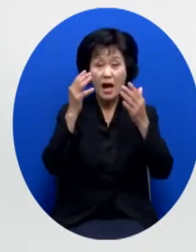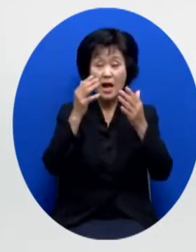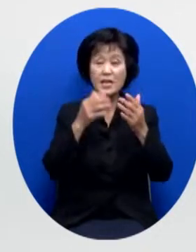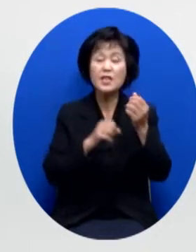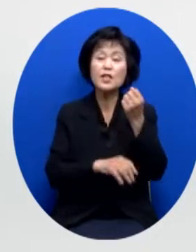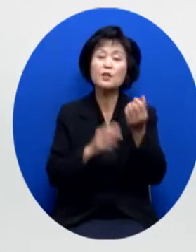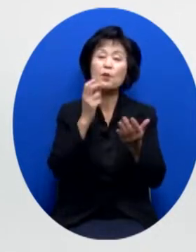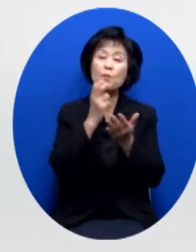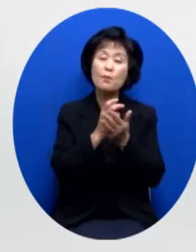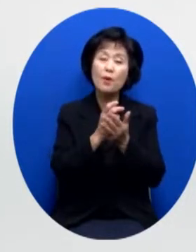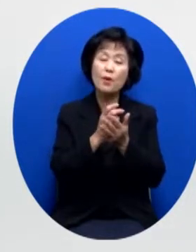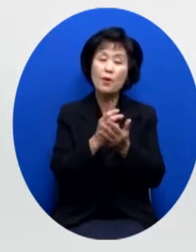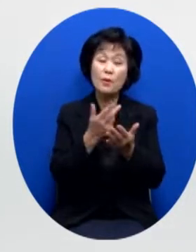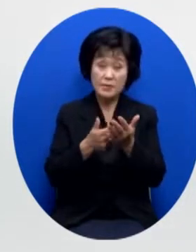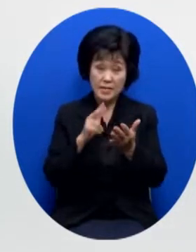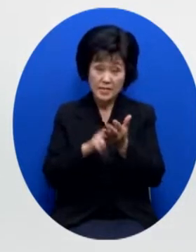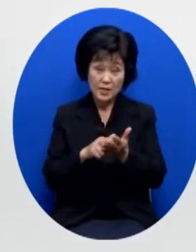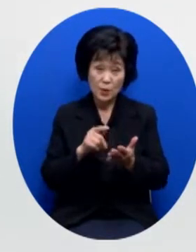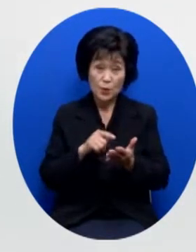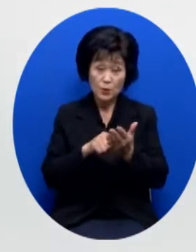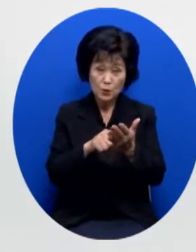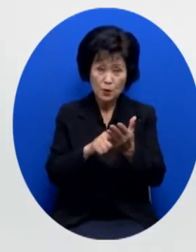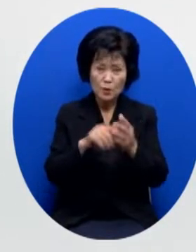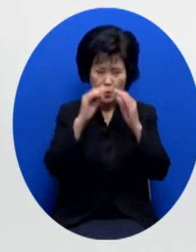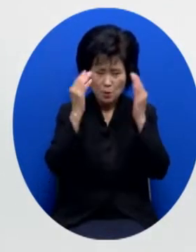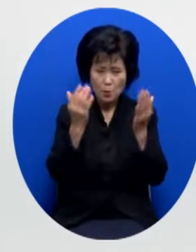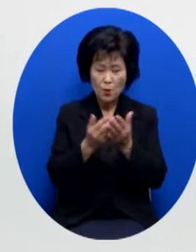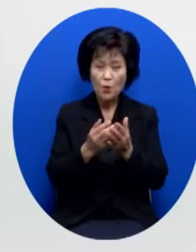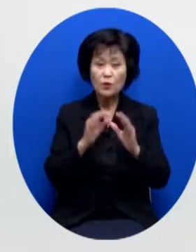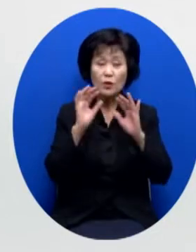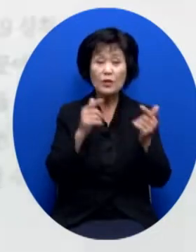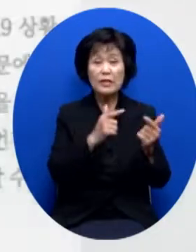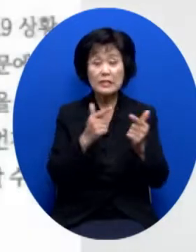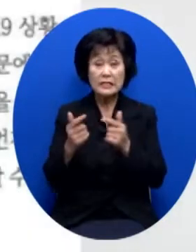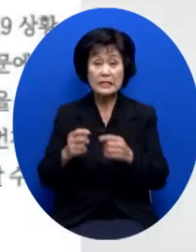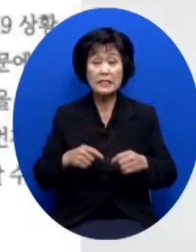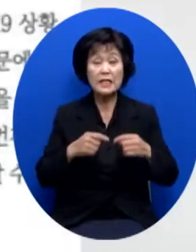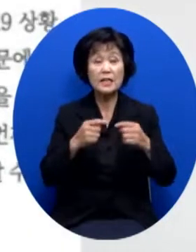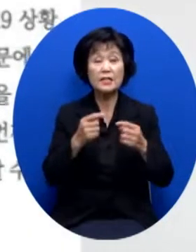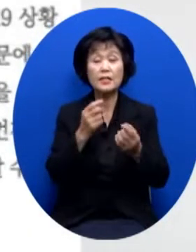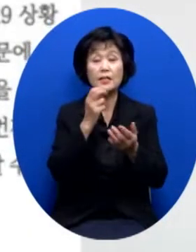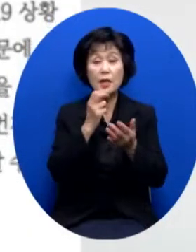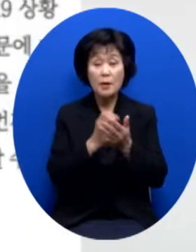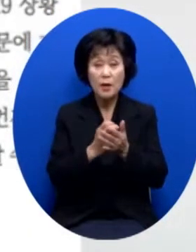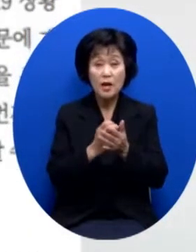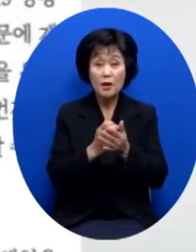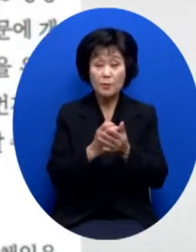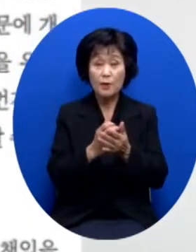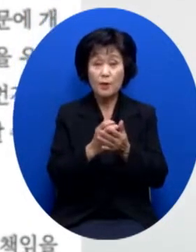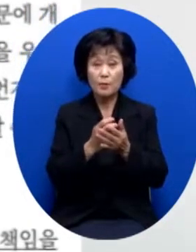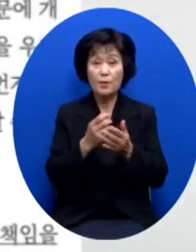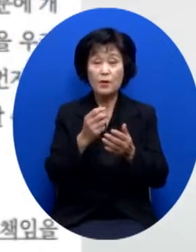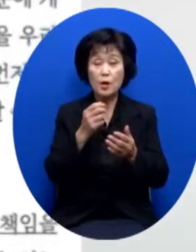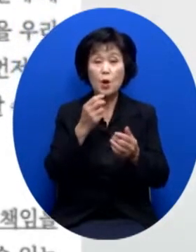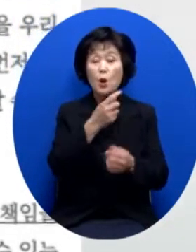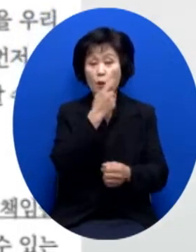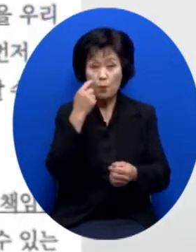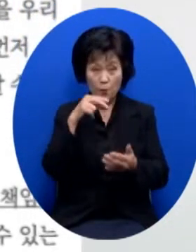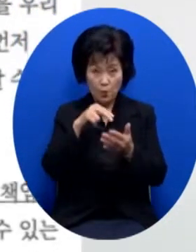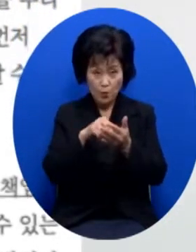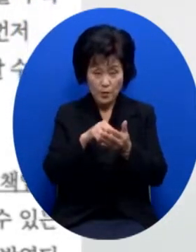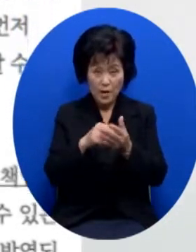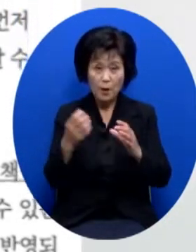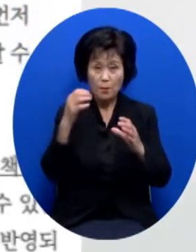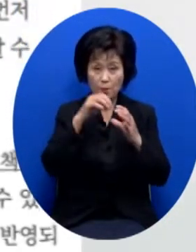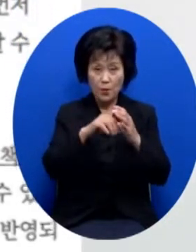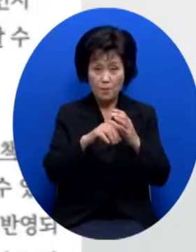제정을 촉구하면서 아동기본법은 모든 어린이의 참여 기회를 보장하고 어린이의 의견을 정책에 반영하는 절차를 포함해야